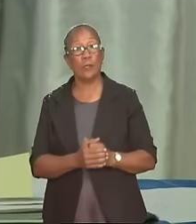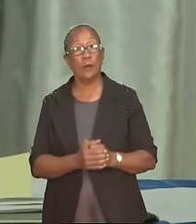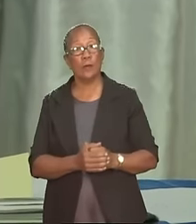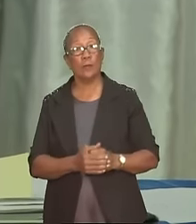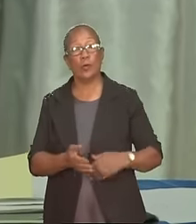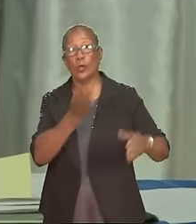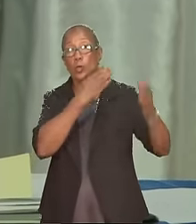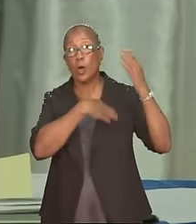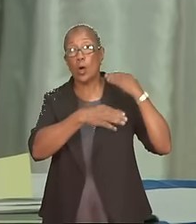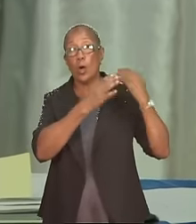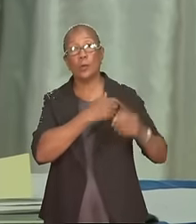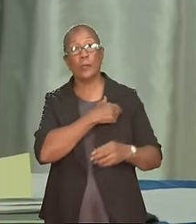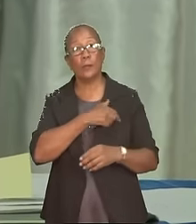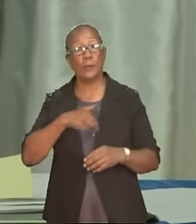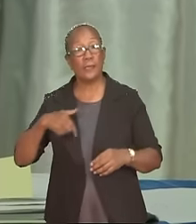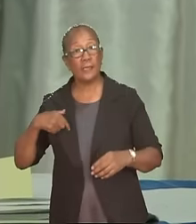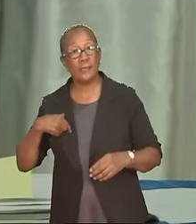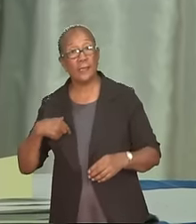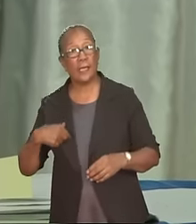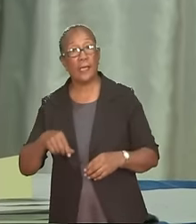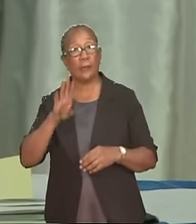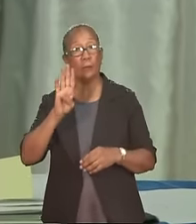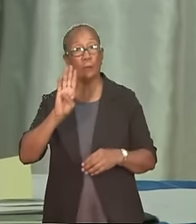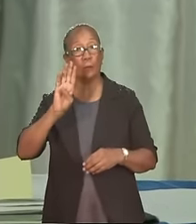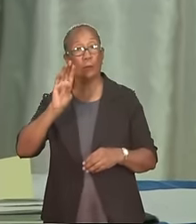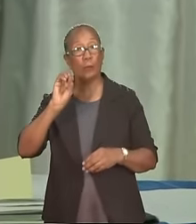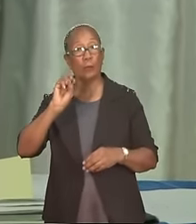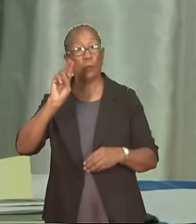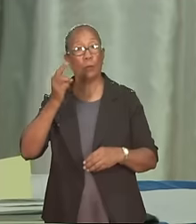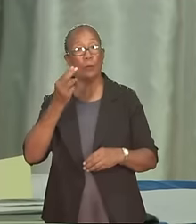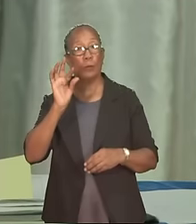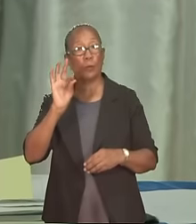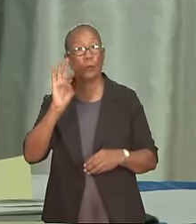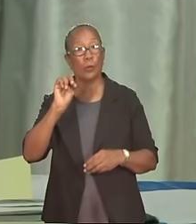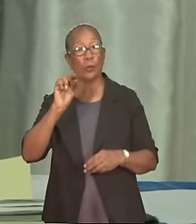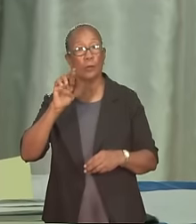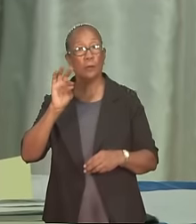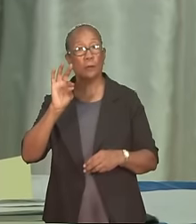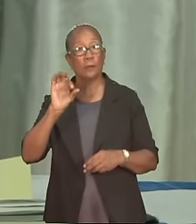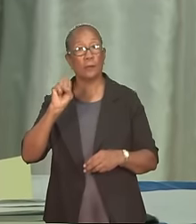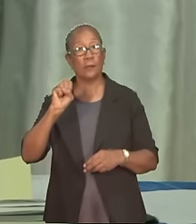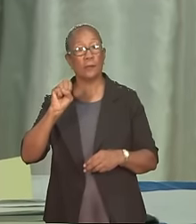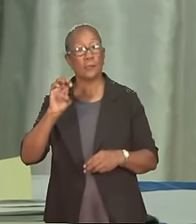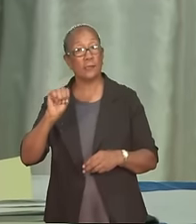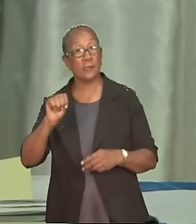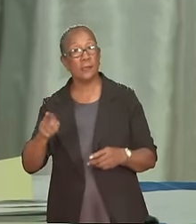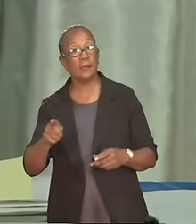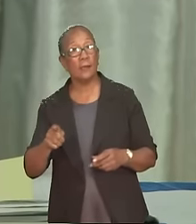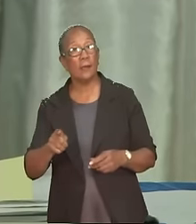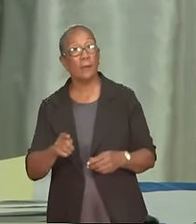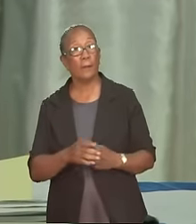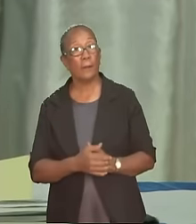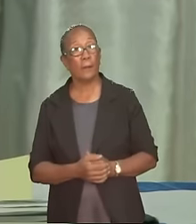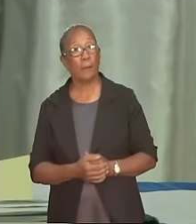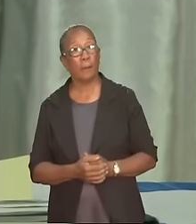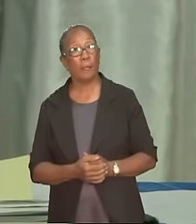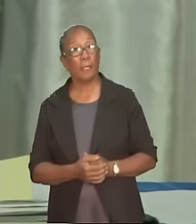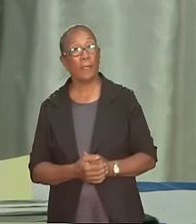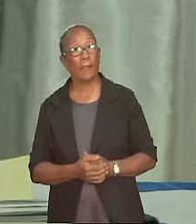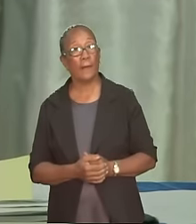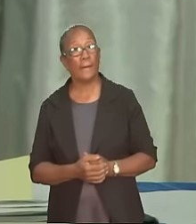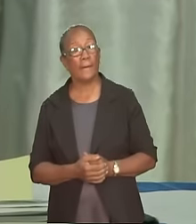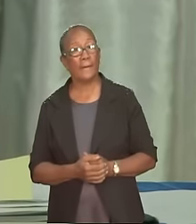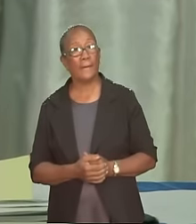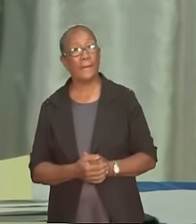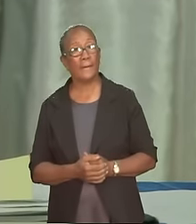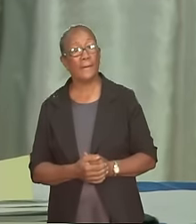minister van Justitie en Politie. Dus, ja, minister, ik weet niet of jij die vraag kan beantwoorden, want ik ben niet op de hoogte dat die beschikking